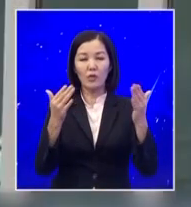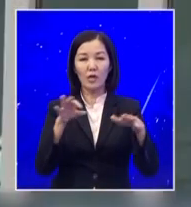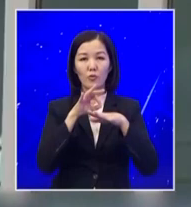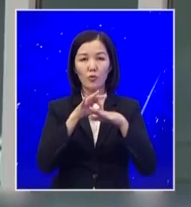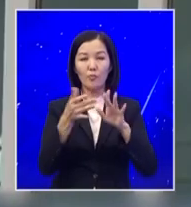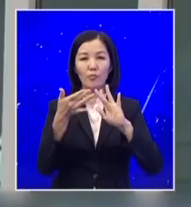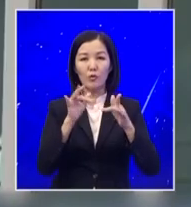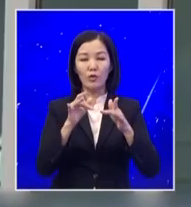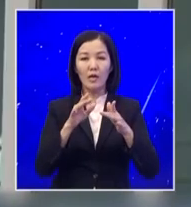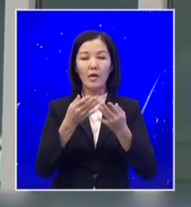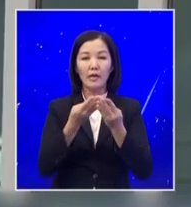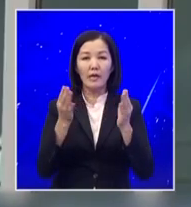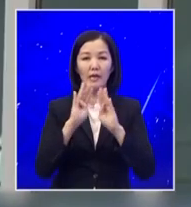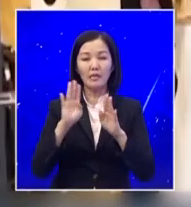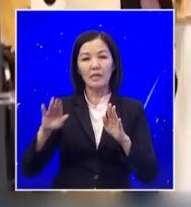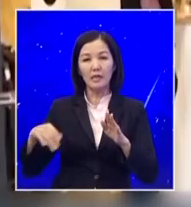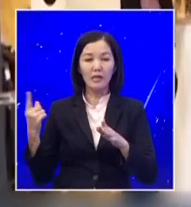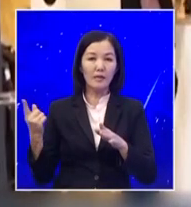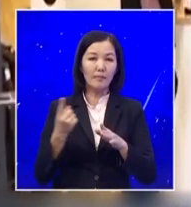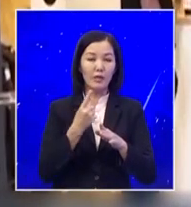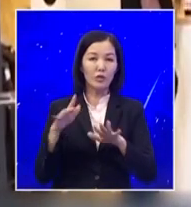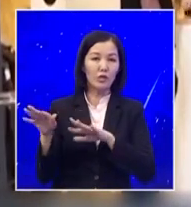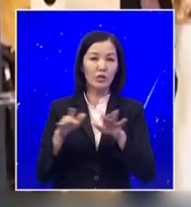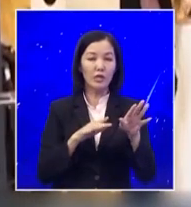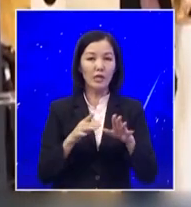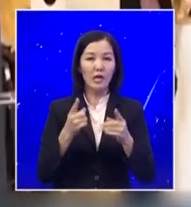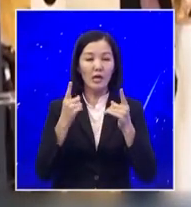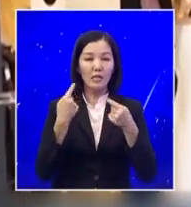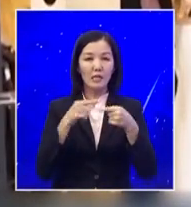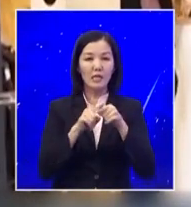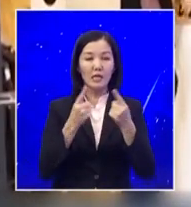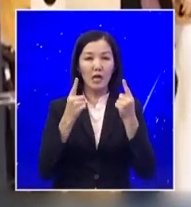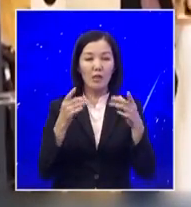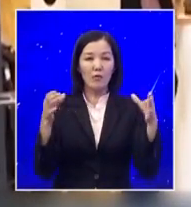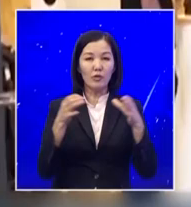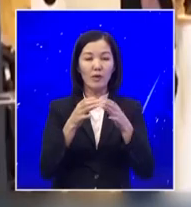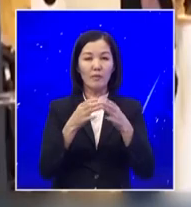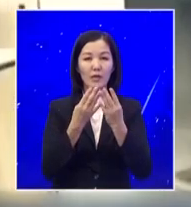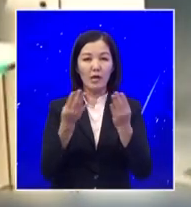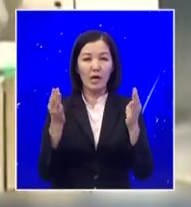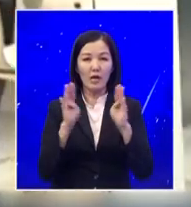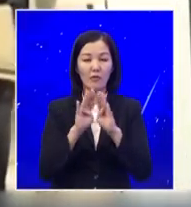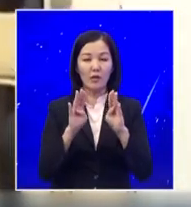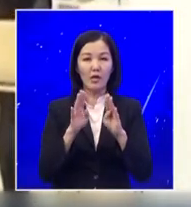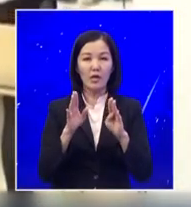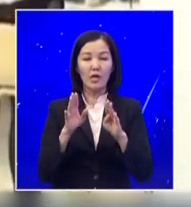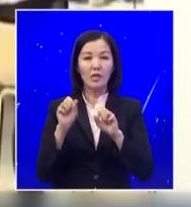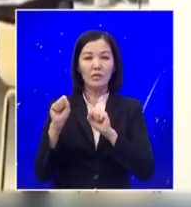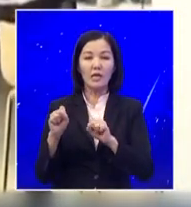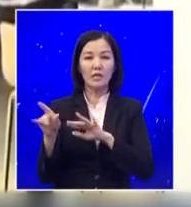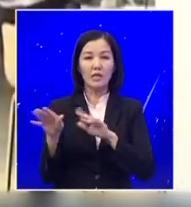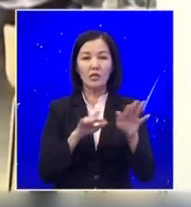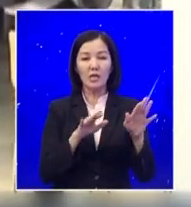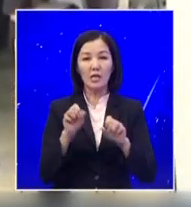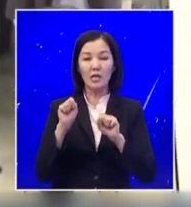елдегі карантиннен кейінгі алғашқы шара. Мұнда техникалық алпауыт компаниялар жиналды. Корона індет тұсында ұйымдастырушылар сақтық шараларын